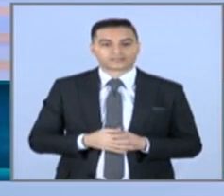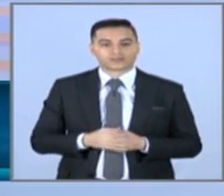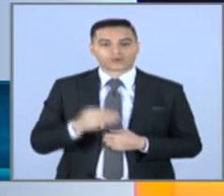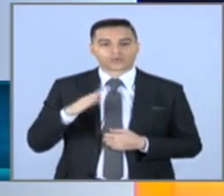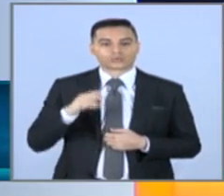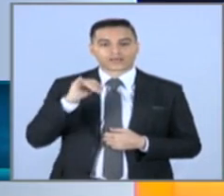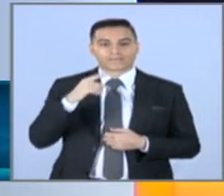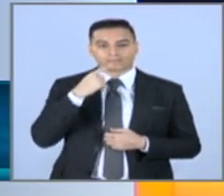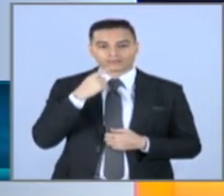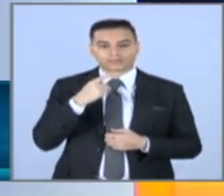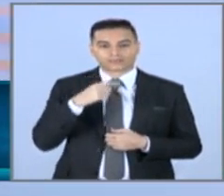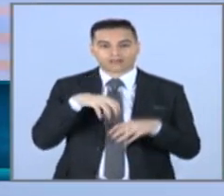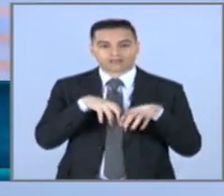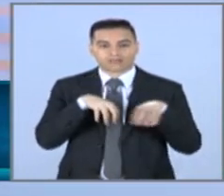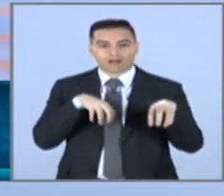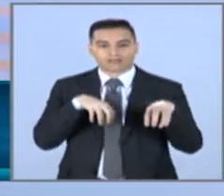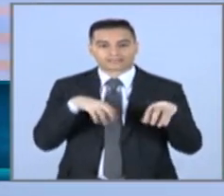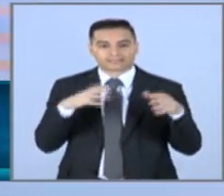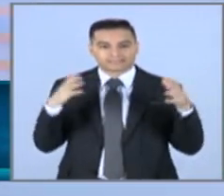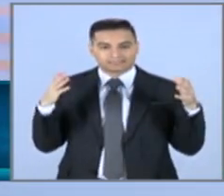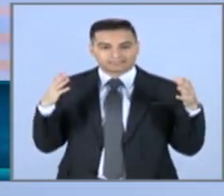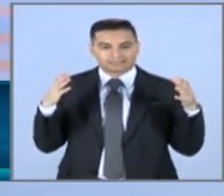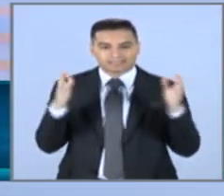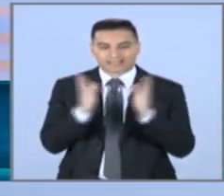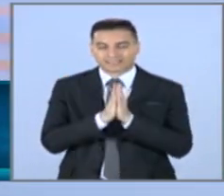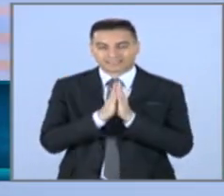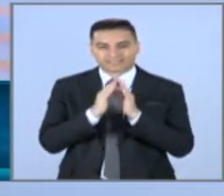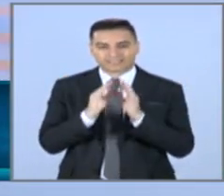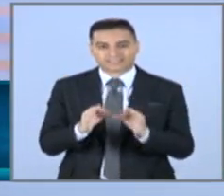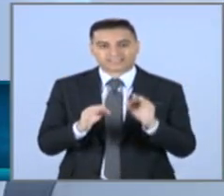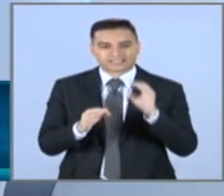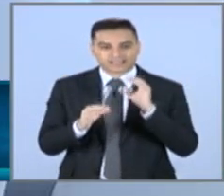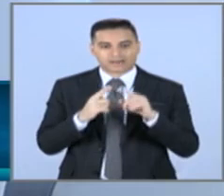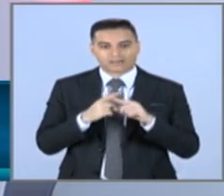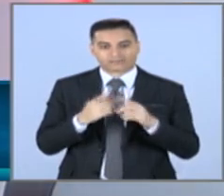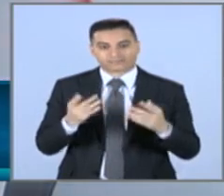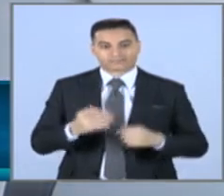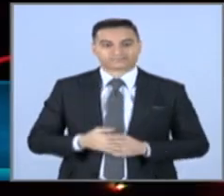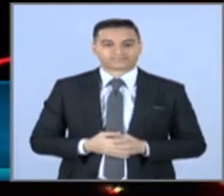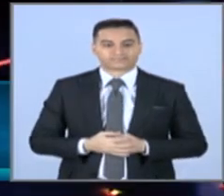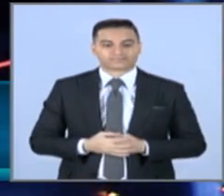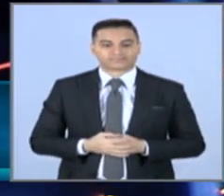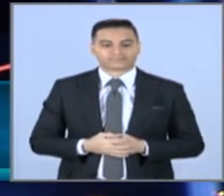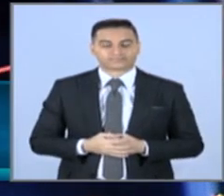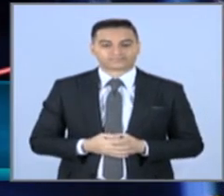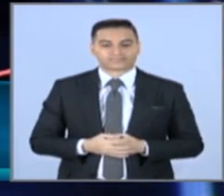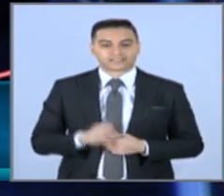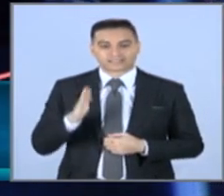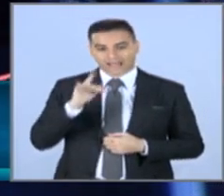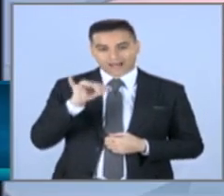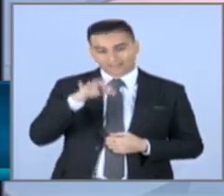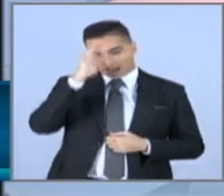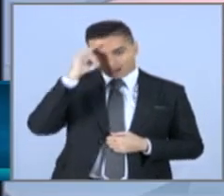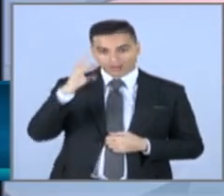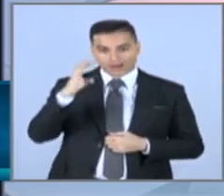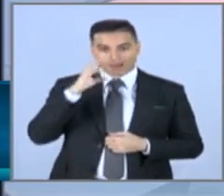حسام. إيران. إيران للأسف الشديد إجابة خاطئة. سلمى، لو